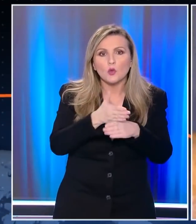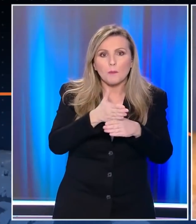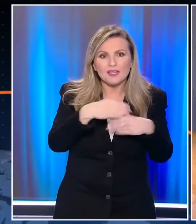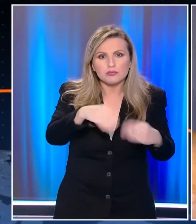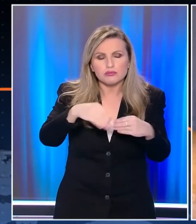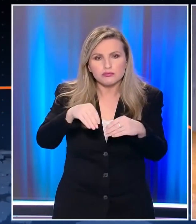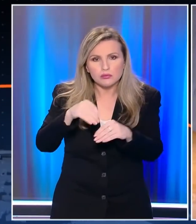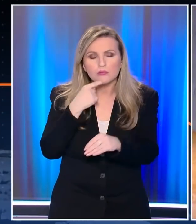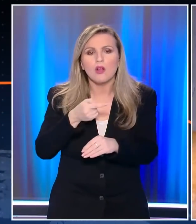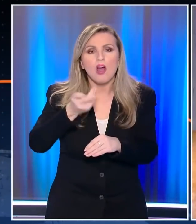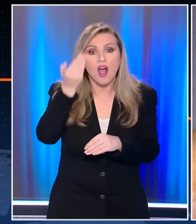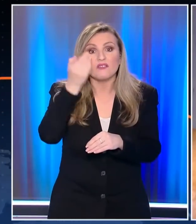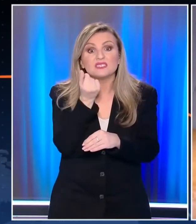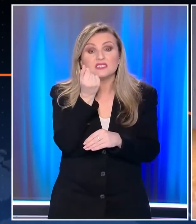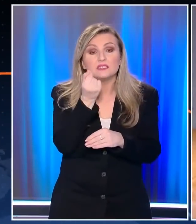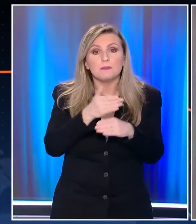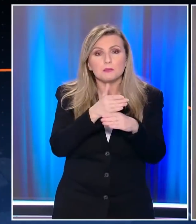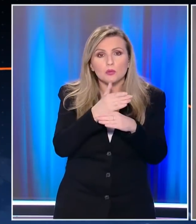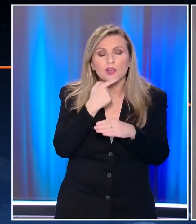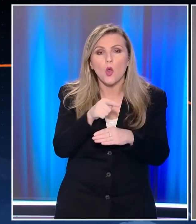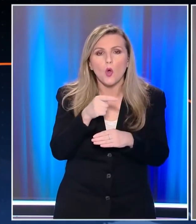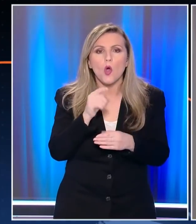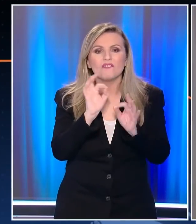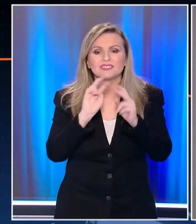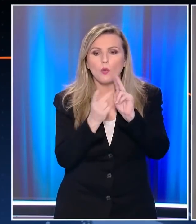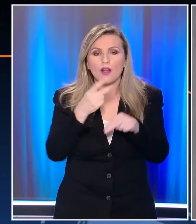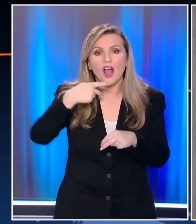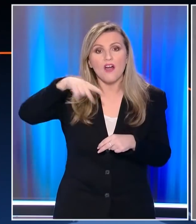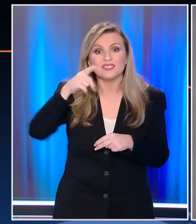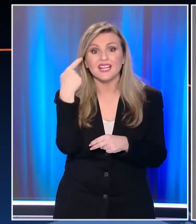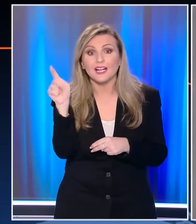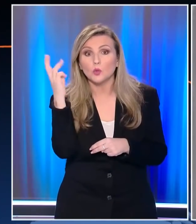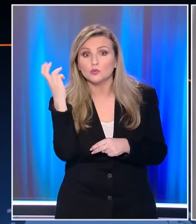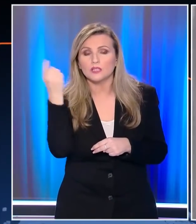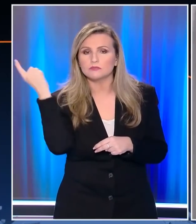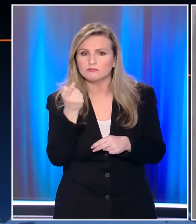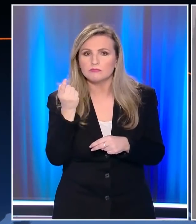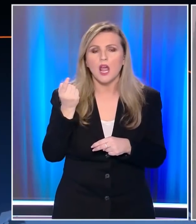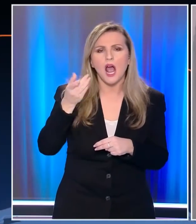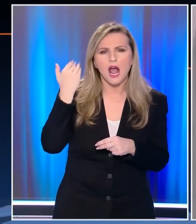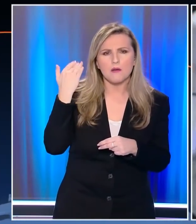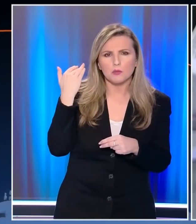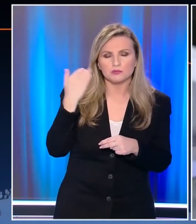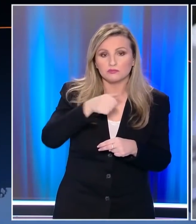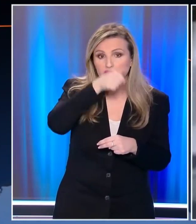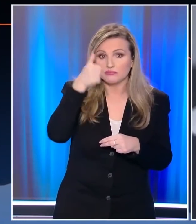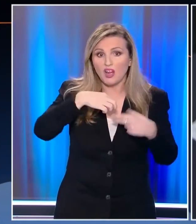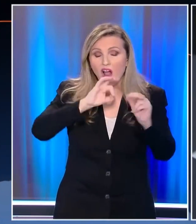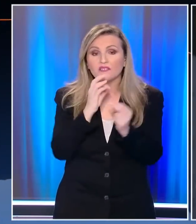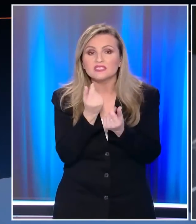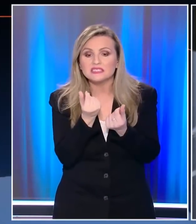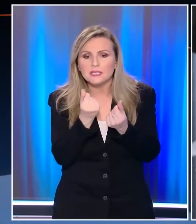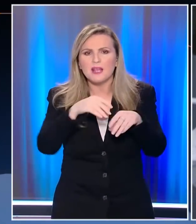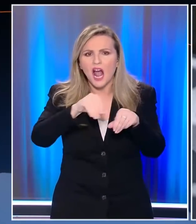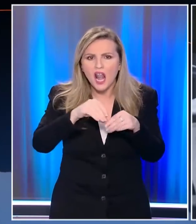φυσικό αέριο έχει αυξηθεί κατά 130%, ενώ από το καλοκαίρι έχουν ανατιμηθεί ακόμα και οι πρώτες ύλες. Ειδικά για τους φούρνους